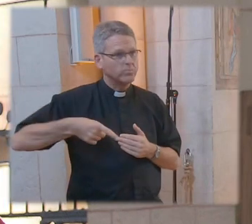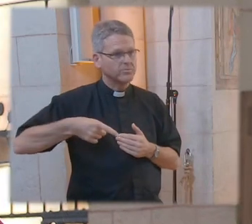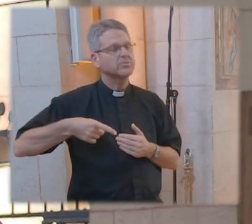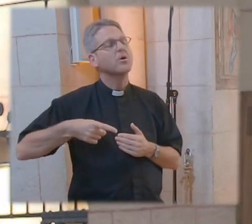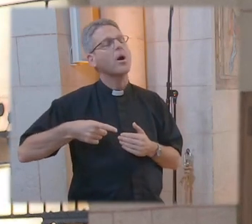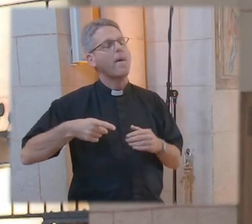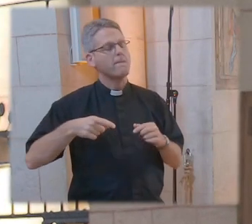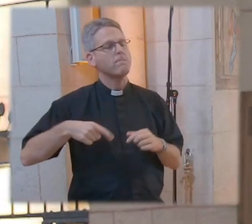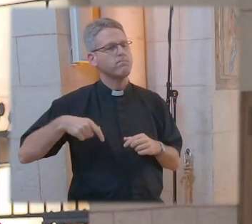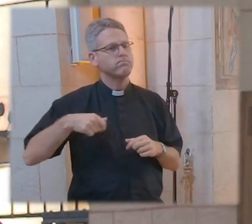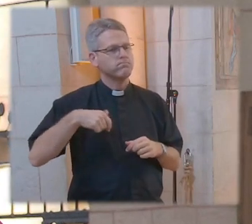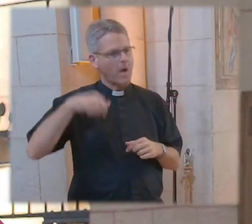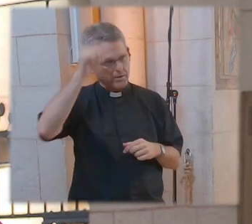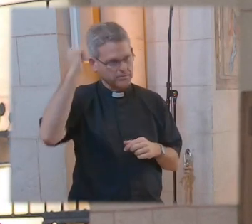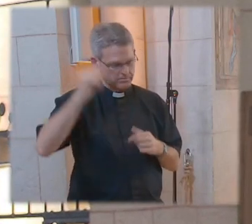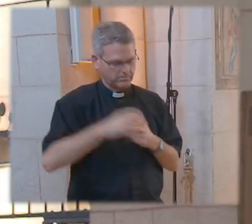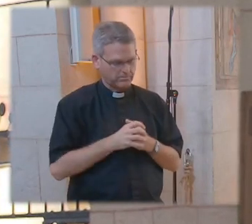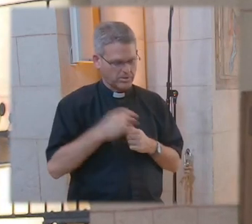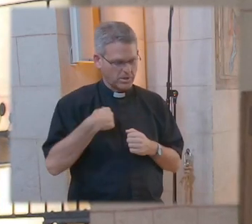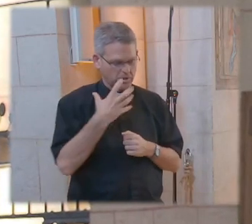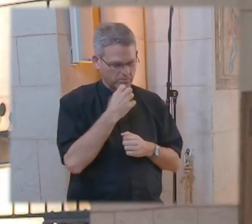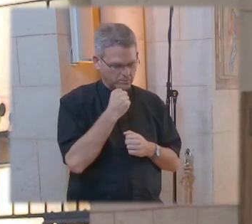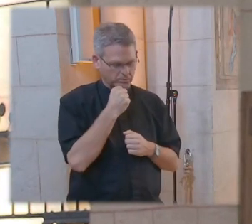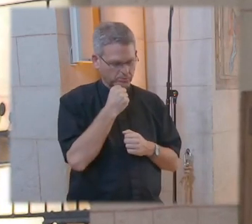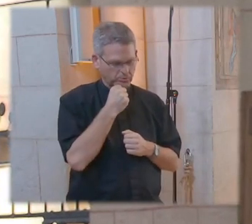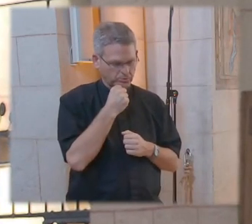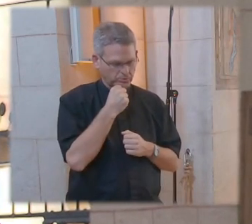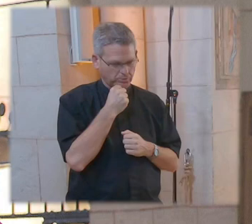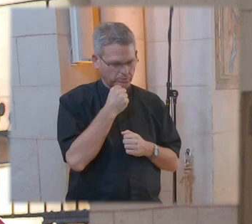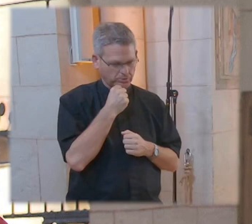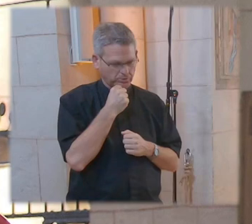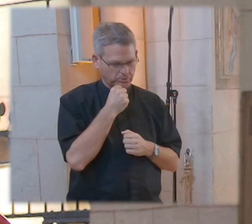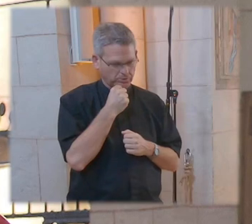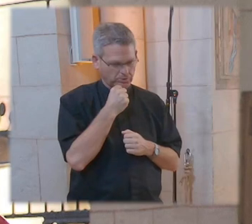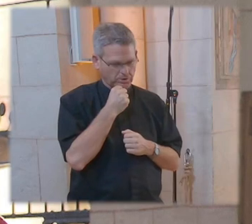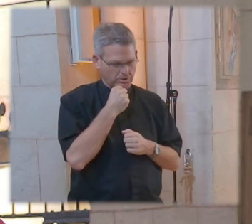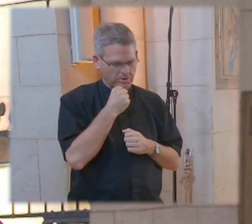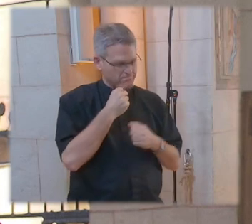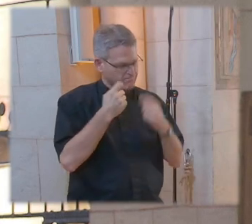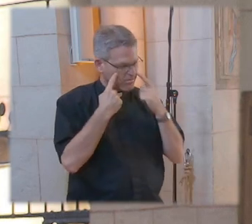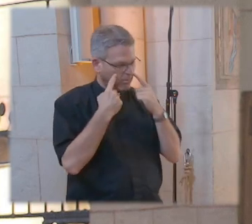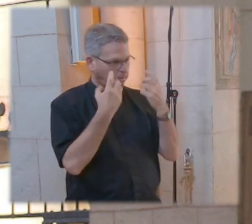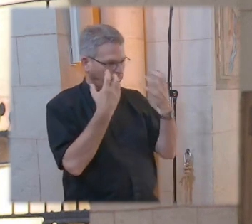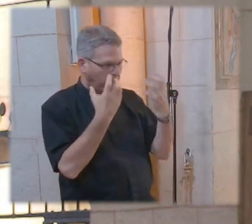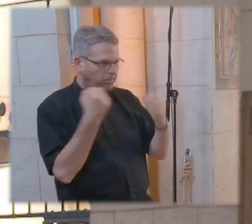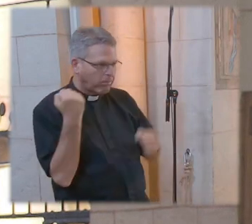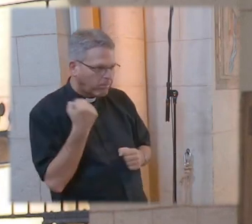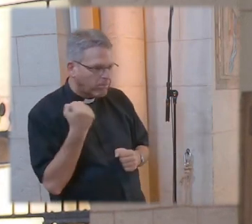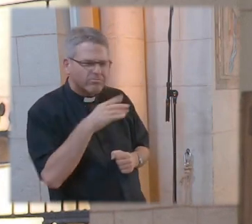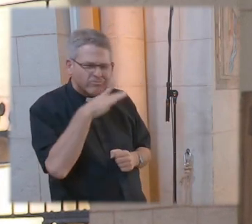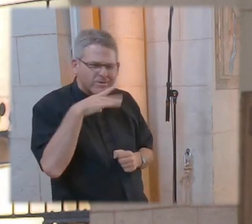Ich bin sehr beeindruckt, wie viele Menschen heute hier in Limburg